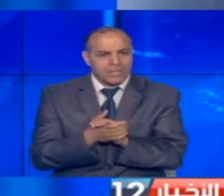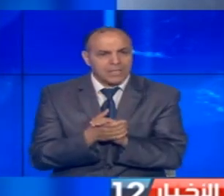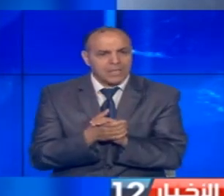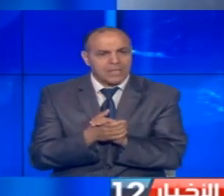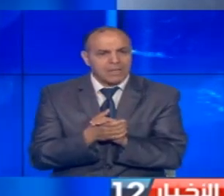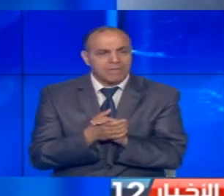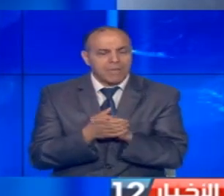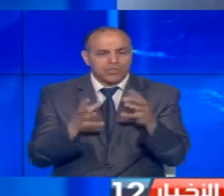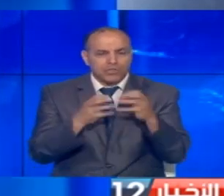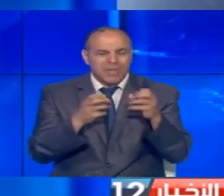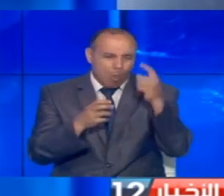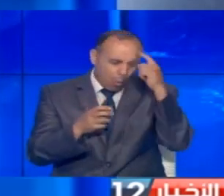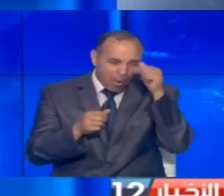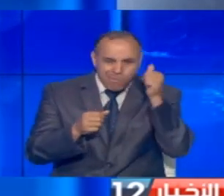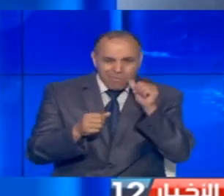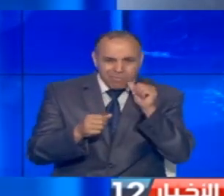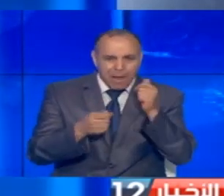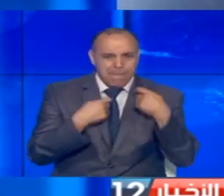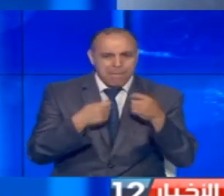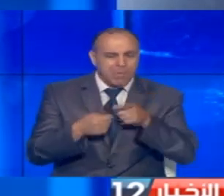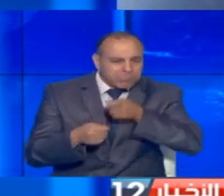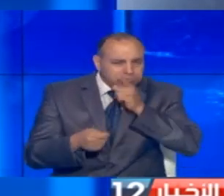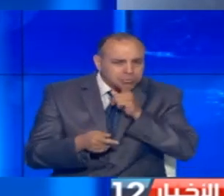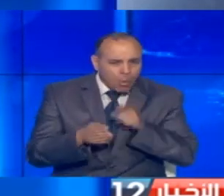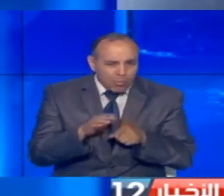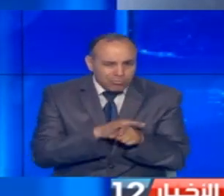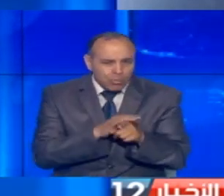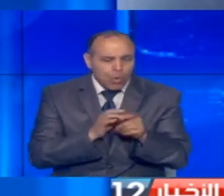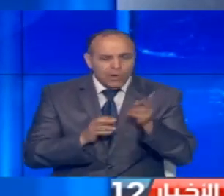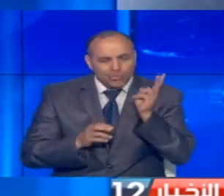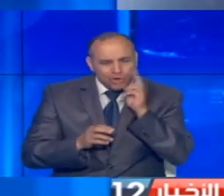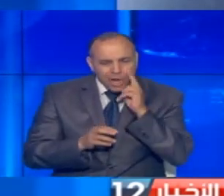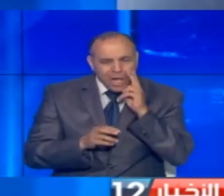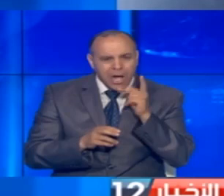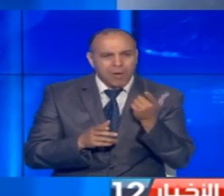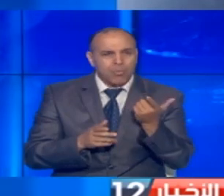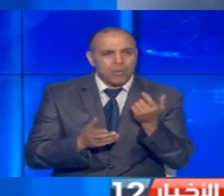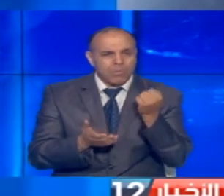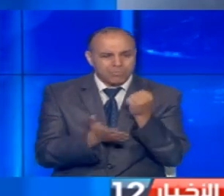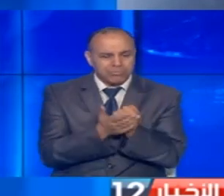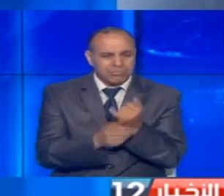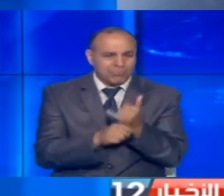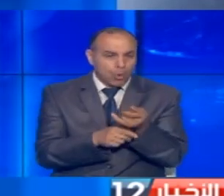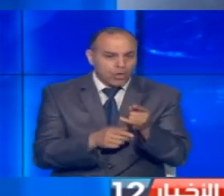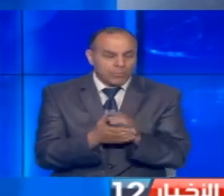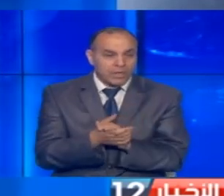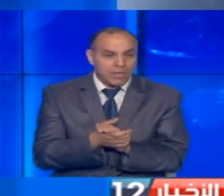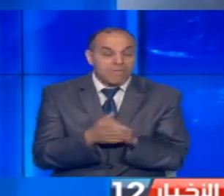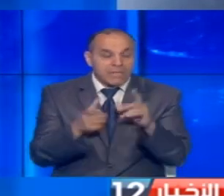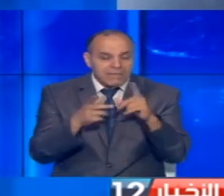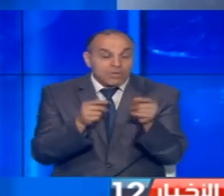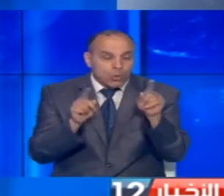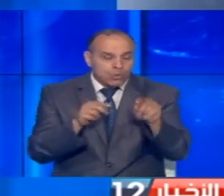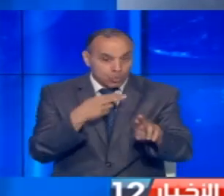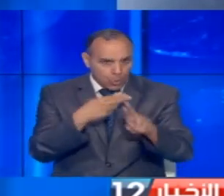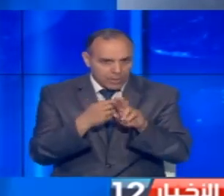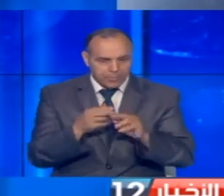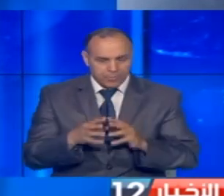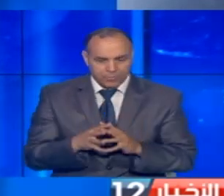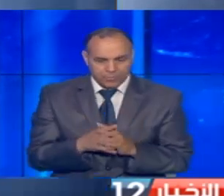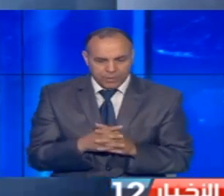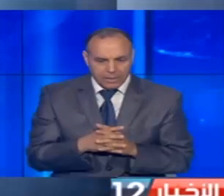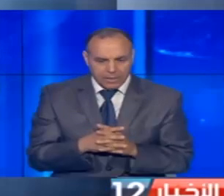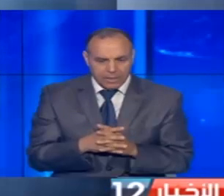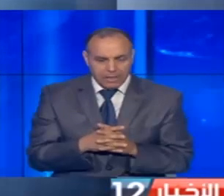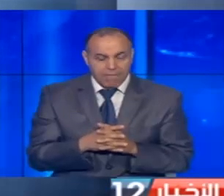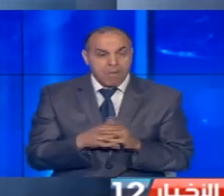تفكيك شبكة دولية مختصة في ترويج المخدرات والكحول وافتعال جوازات سفر، فهل من تفاصيل أخرى؟ هي هذه